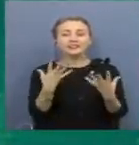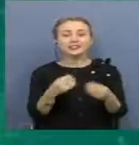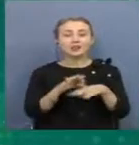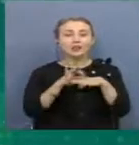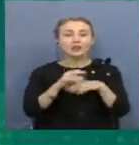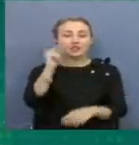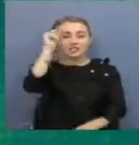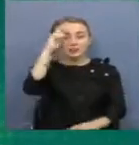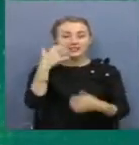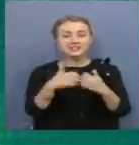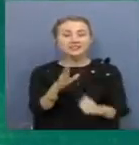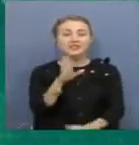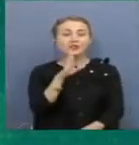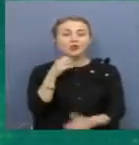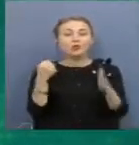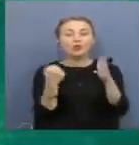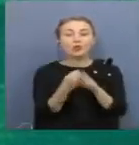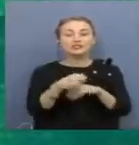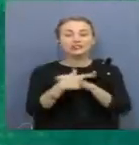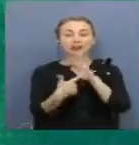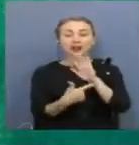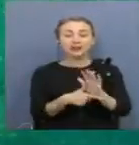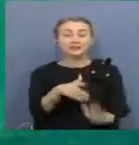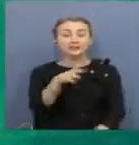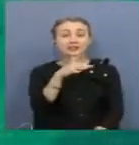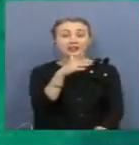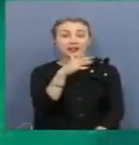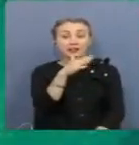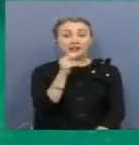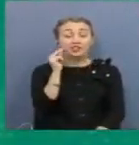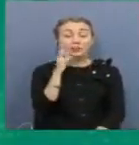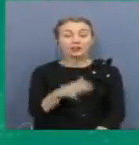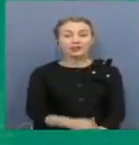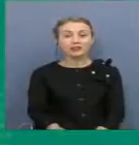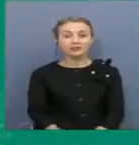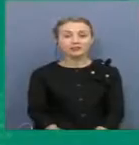алаңында 17 жасқа дейінгі қыздар арасында Қазақстан Республикасының чемпионаты өтуде.